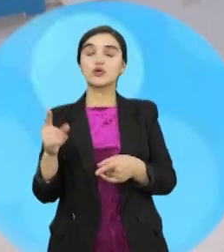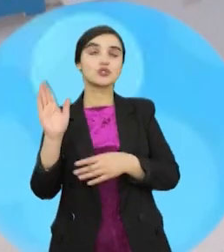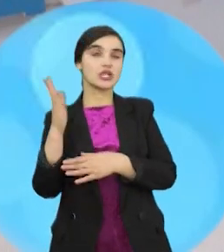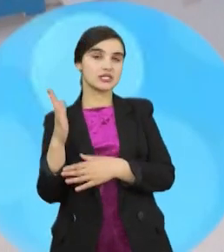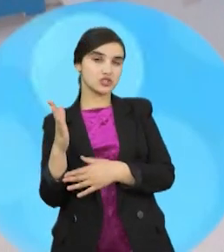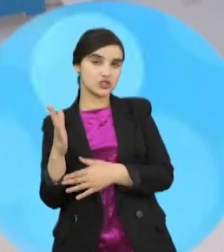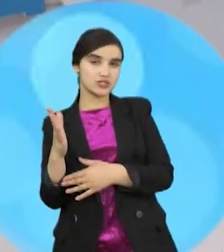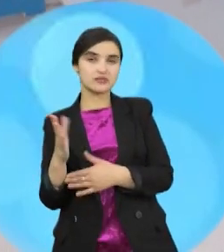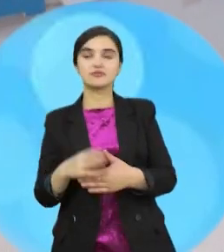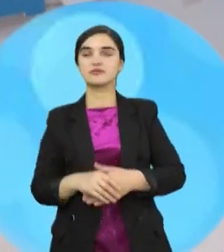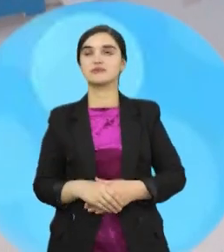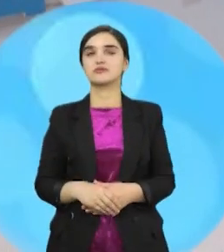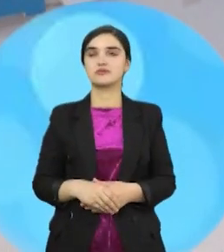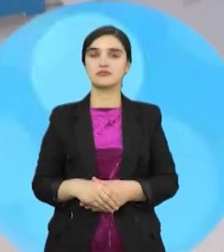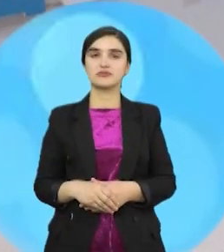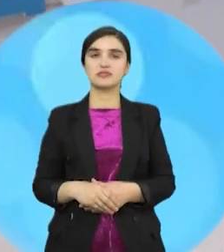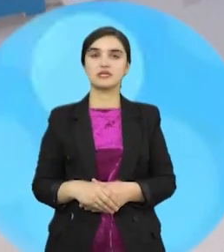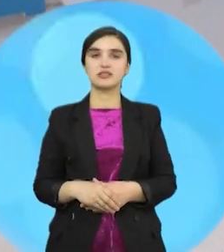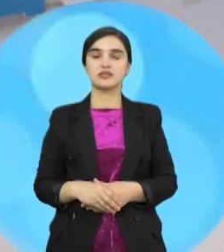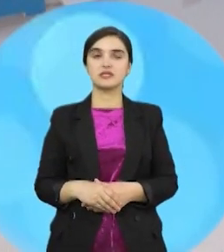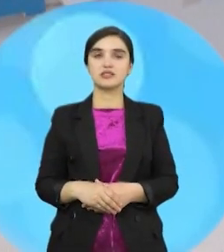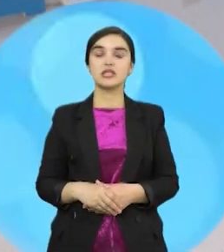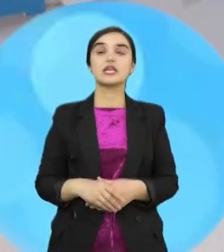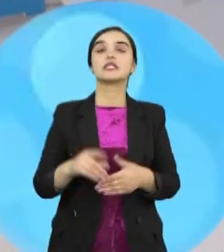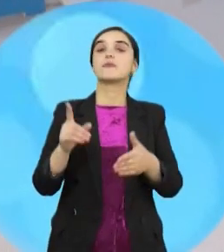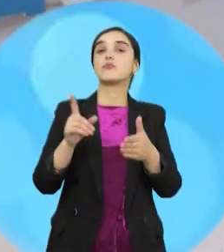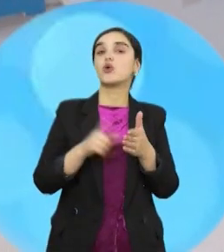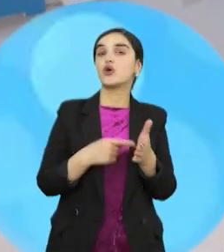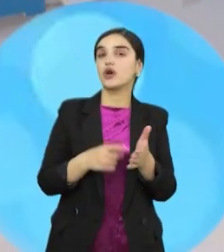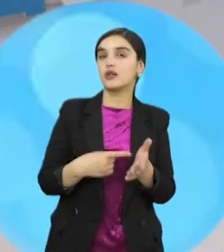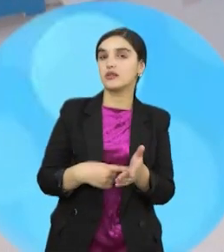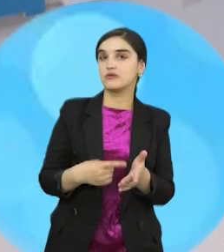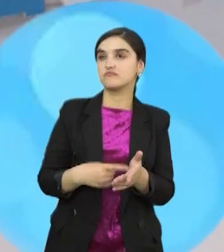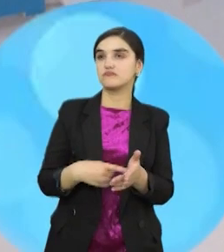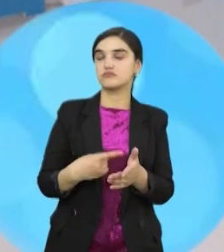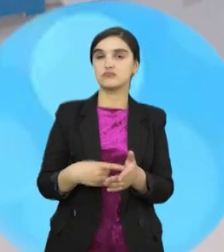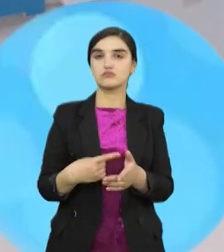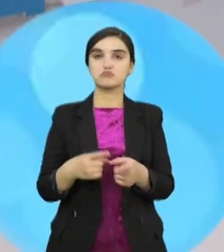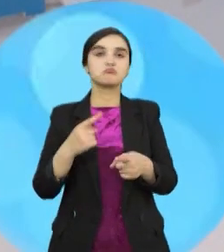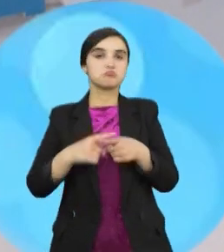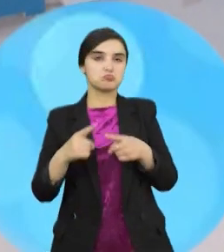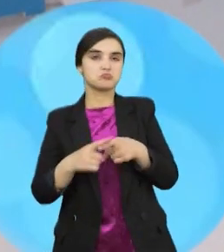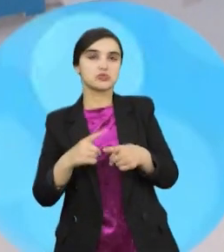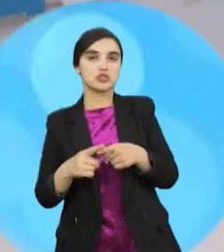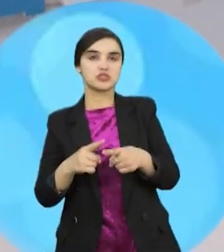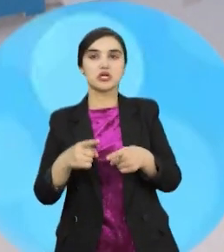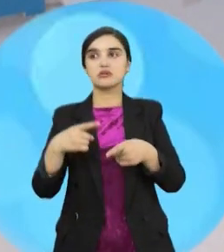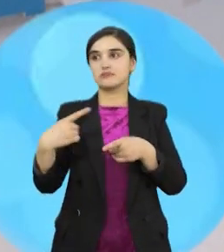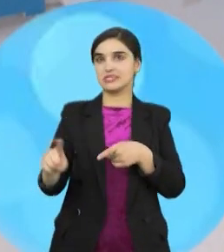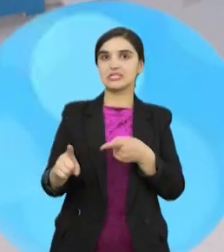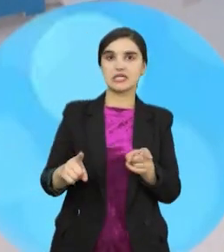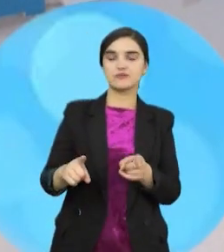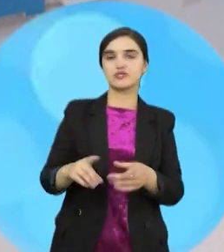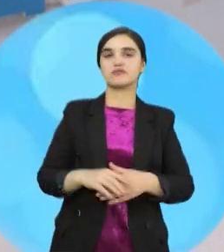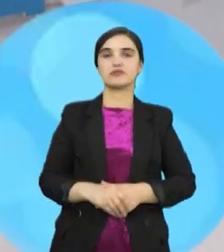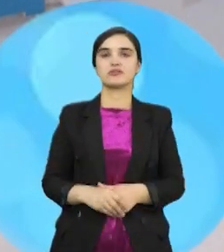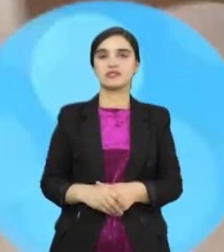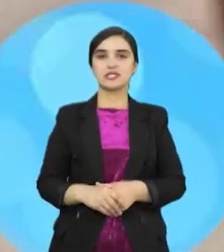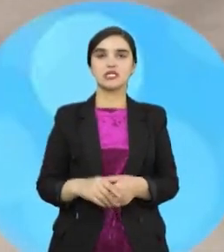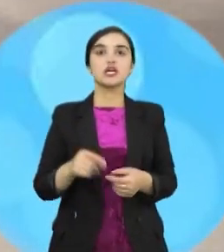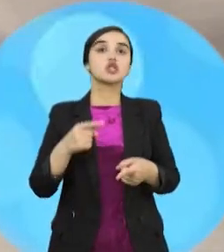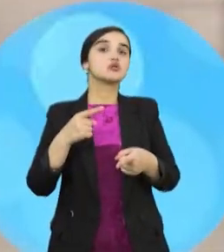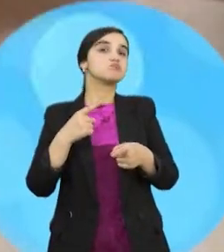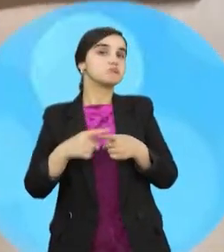نظر با دستان تاثیر کردن با قلم زودتر سمت خود رو ایواز